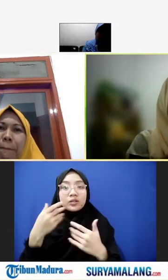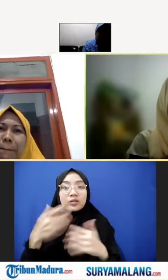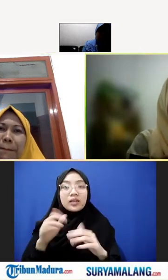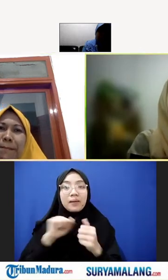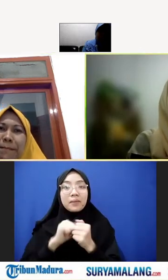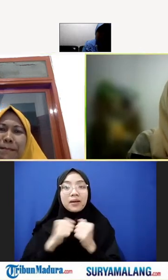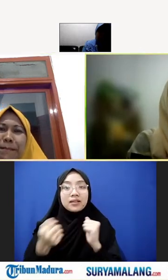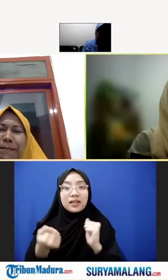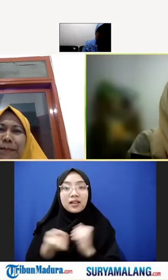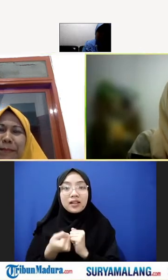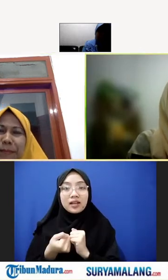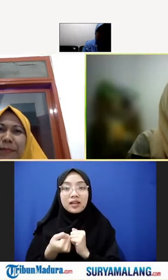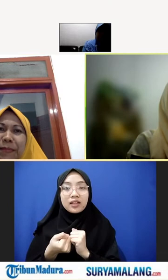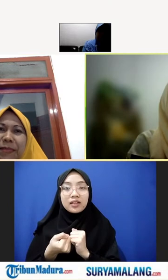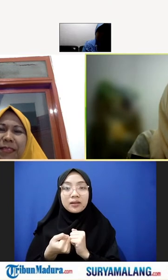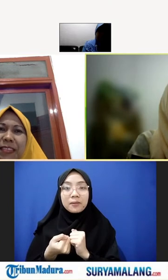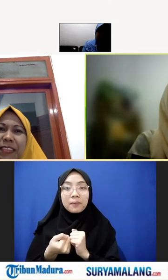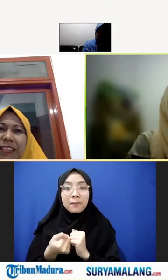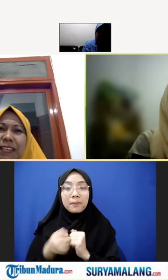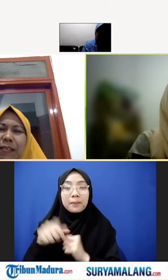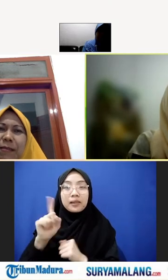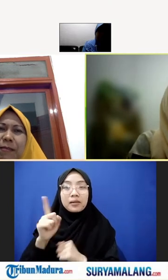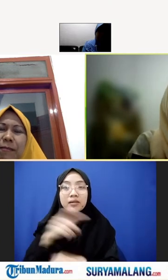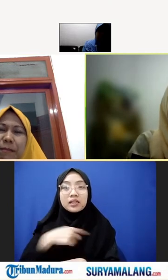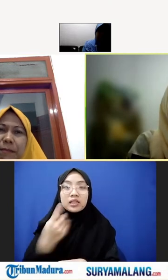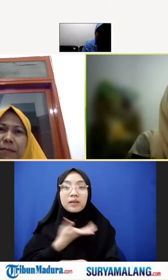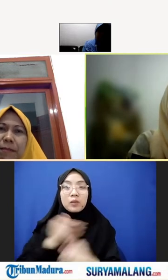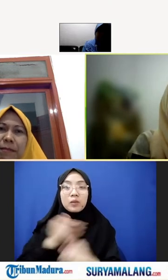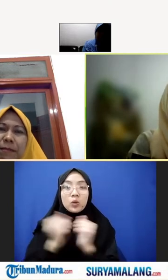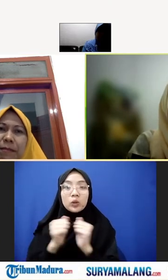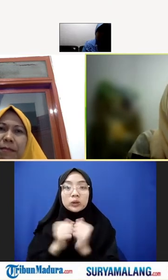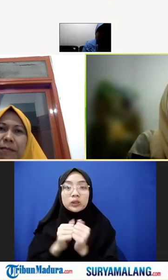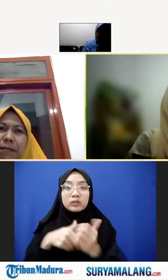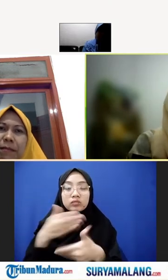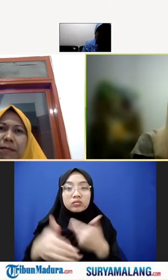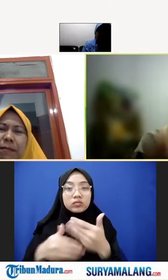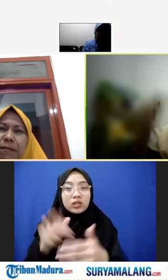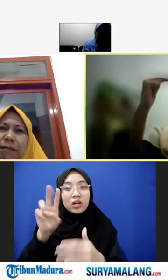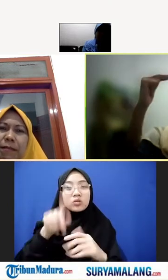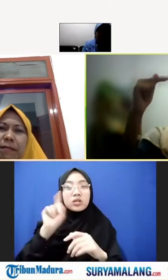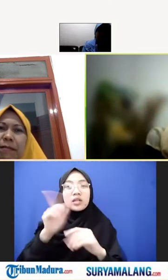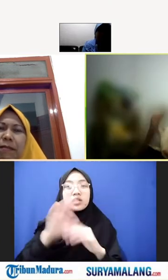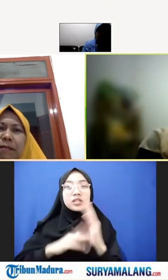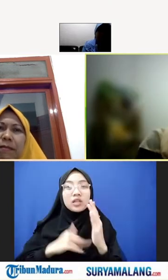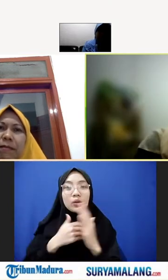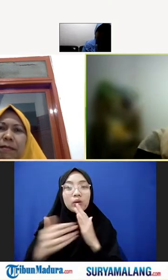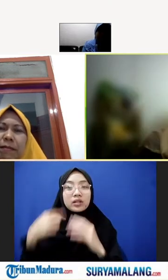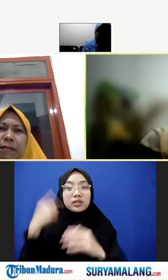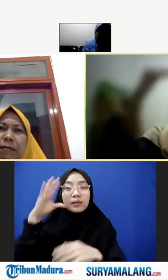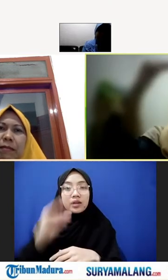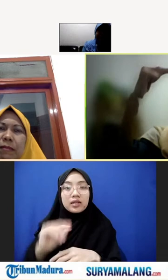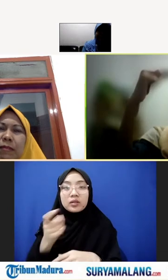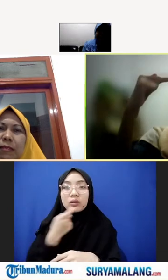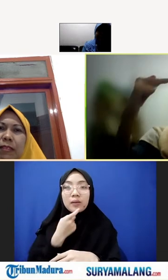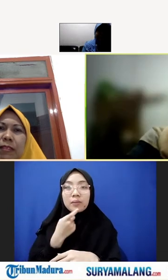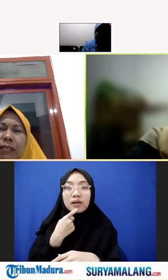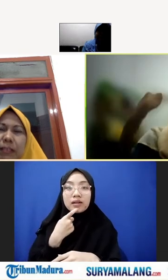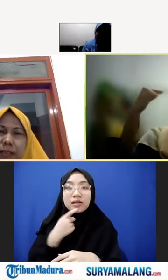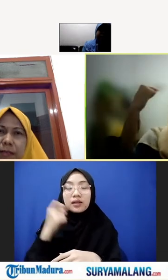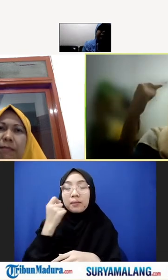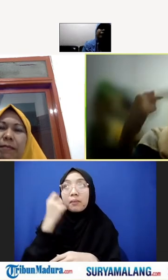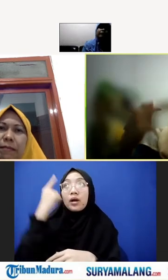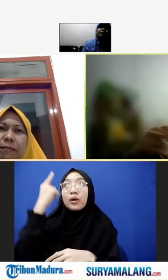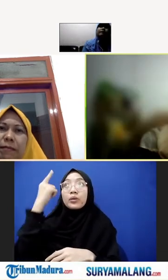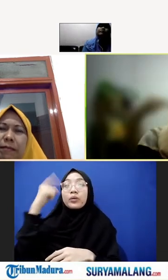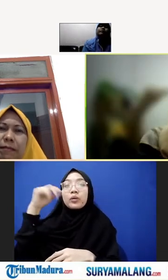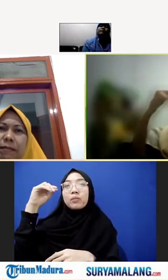tuh. Karena kita mau konsisten, berarti harus ada jadwal harian. Setiap hari tuh ngapain? Bangun pagi,